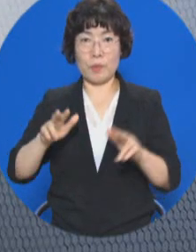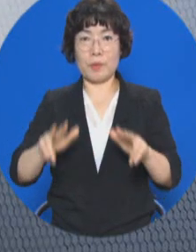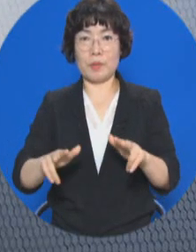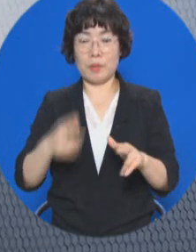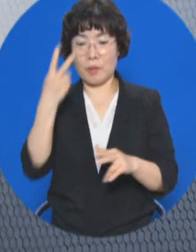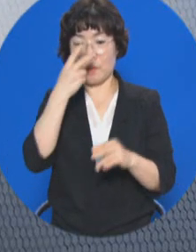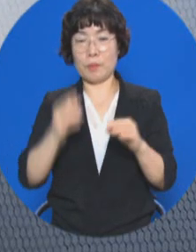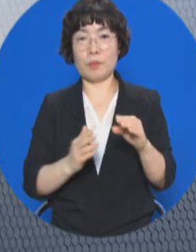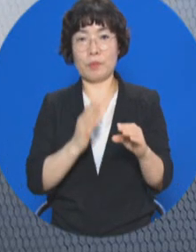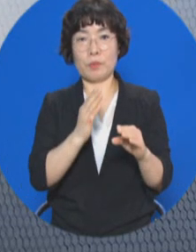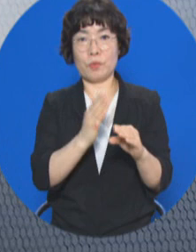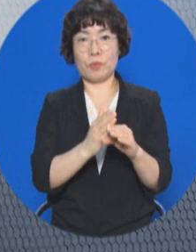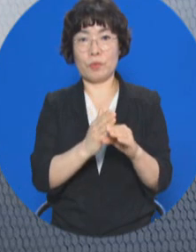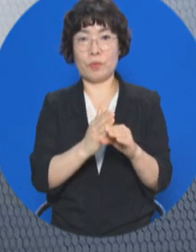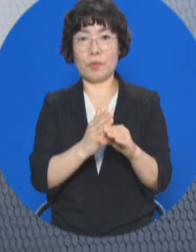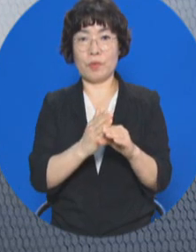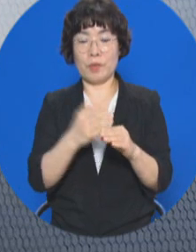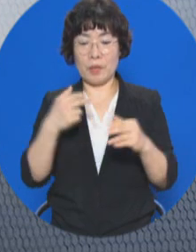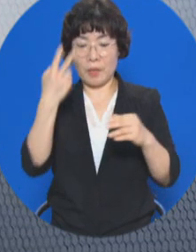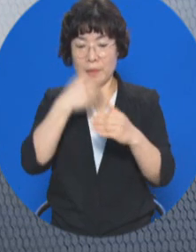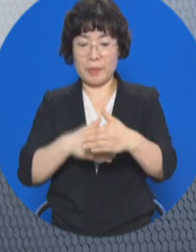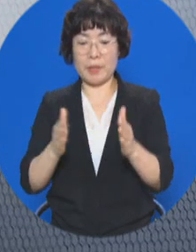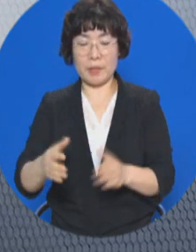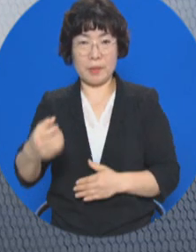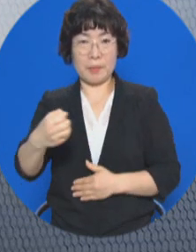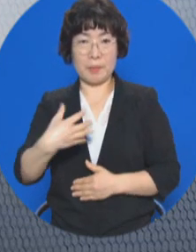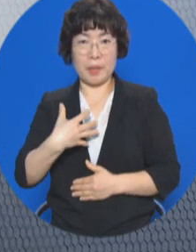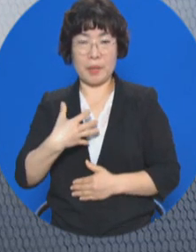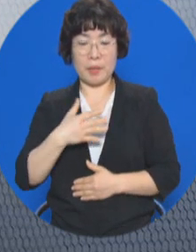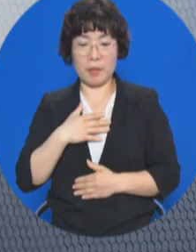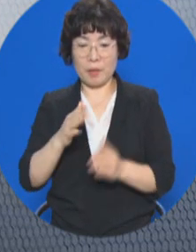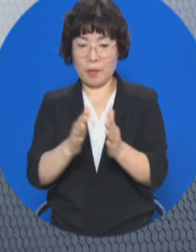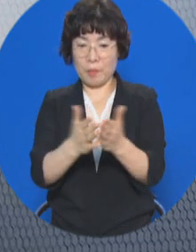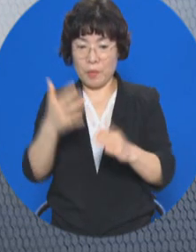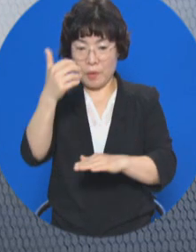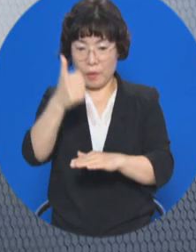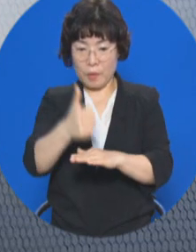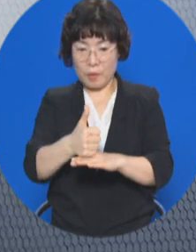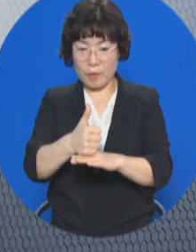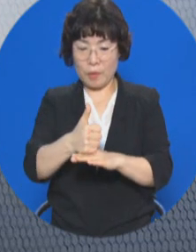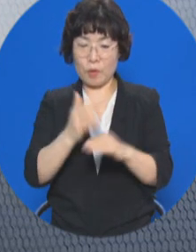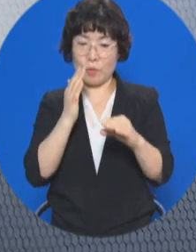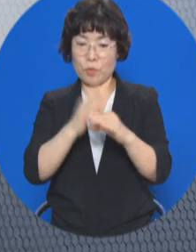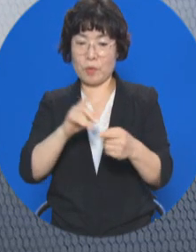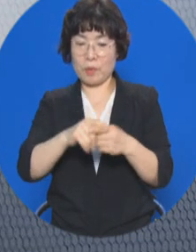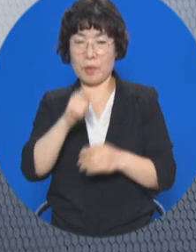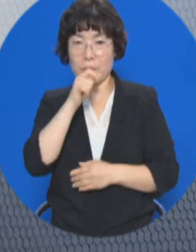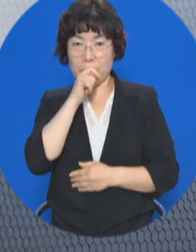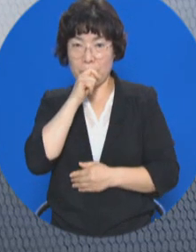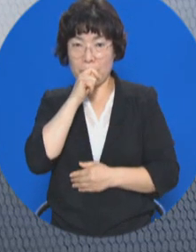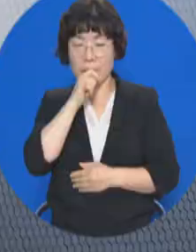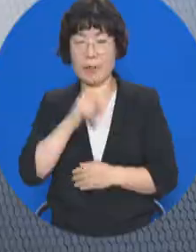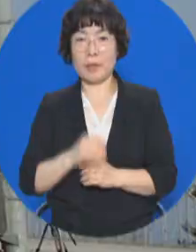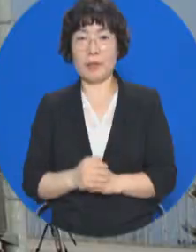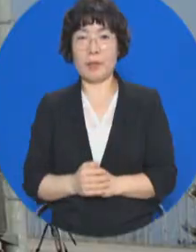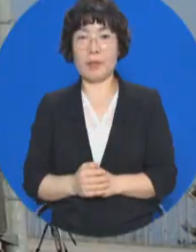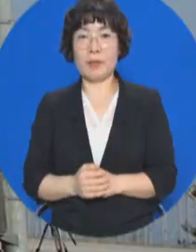이제 검토를 하고 계신다고 이제 감사실 얘기하시는데 이게 본인들이 결과가 나올 때까지 중간 과정은 얘기해주지 않는다